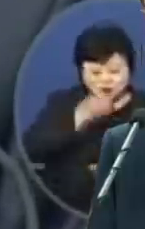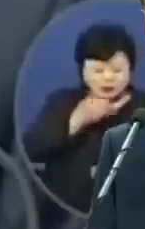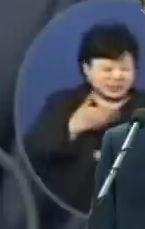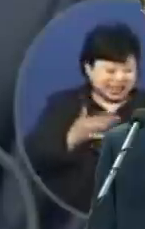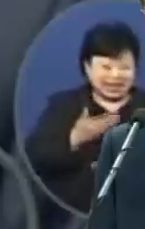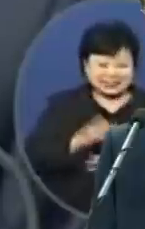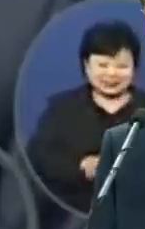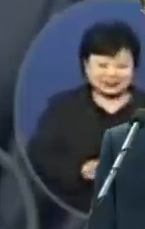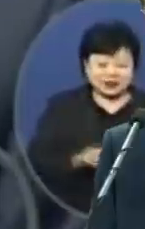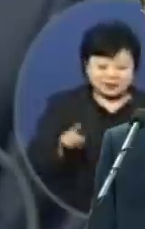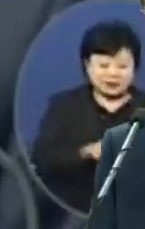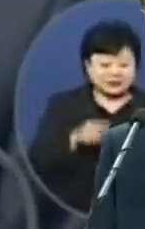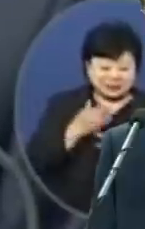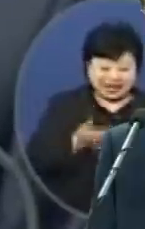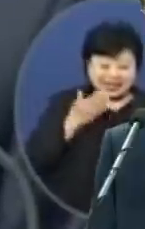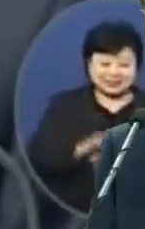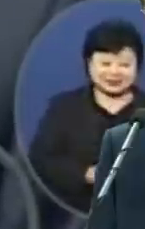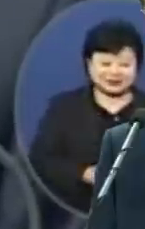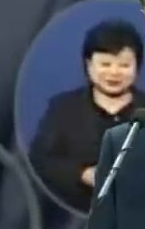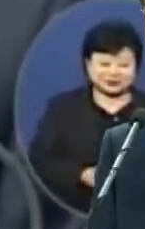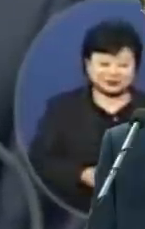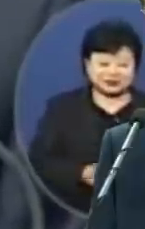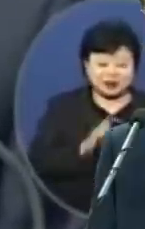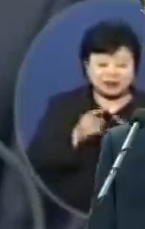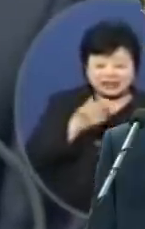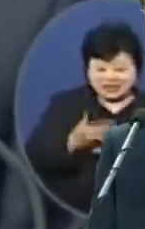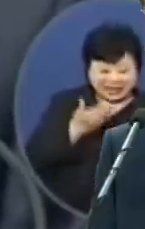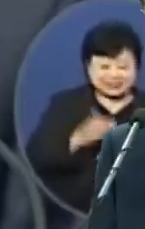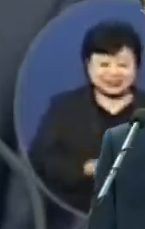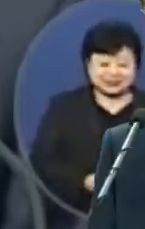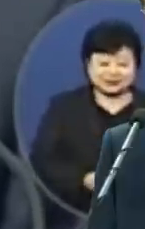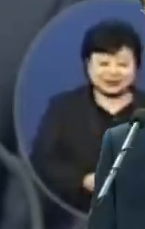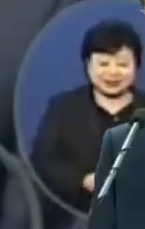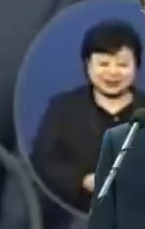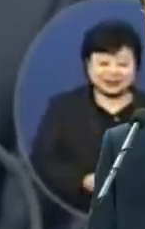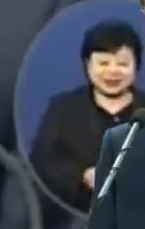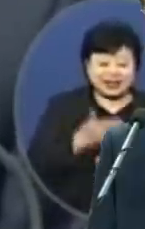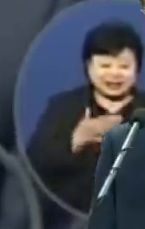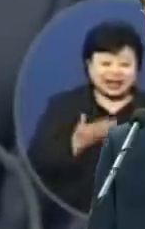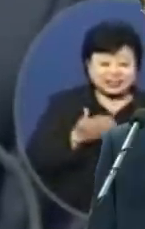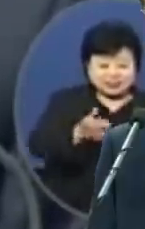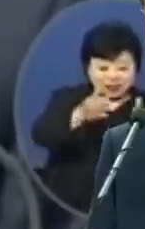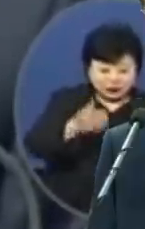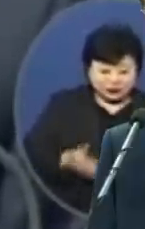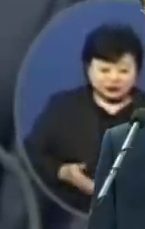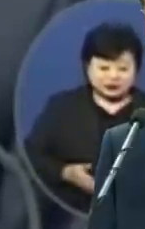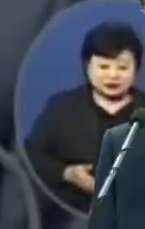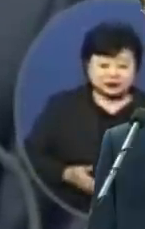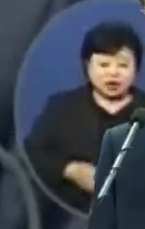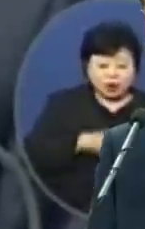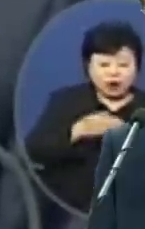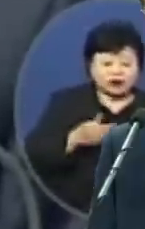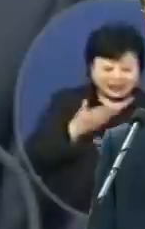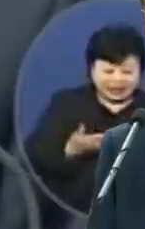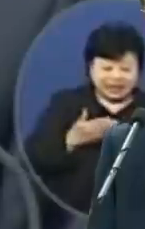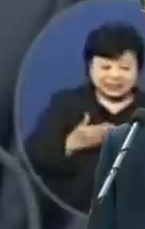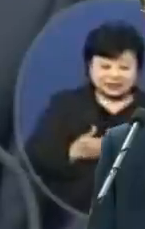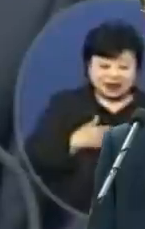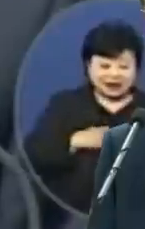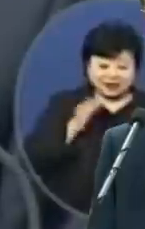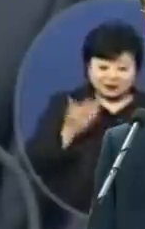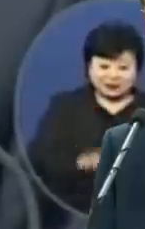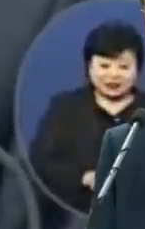달라지고 믿음이 달라지고 말이 달라집니다. 그 달라짐과 동시에 여러분의 환경이 달라지는 것을 알아야 되는